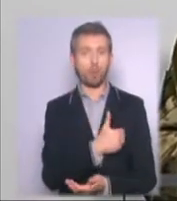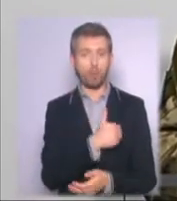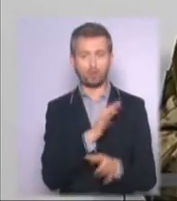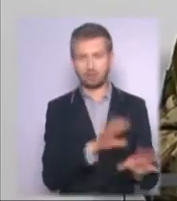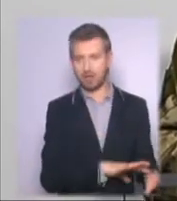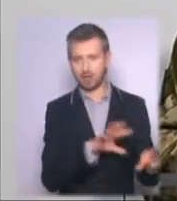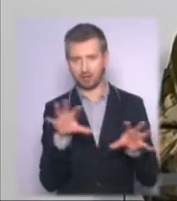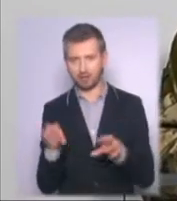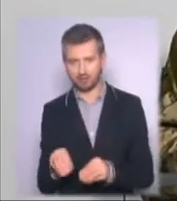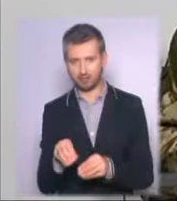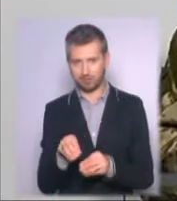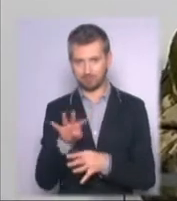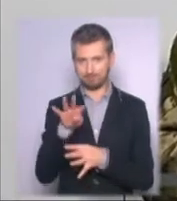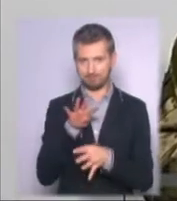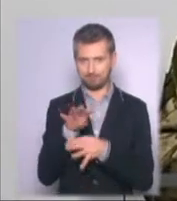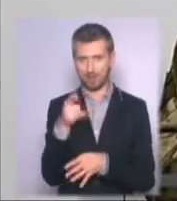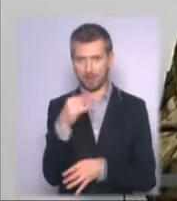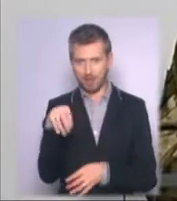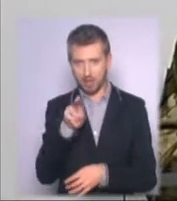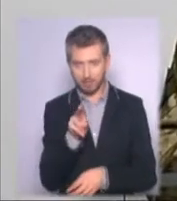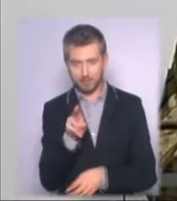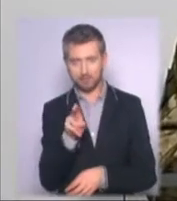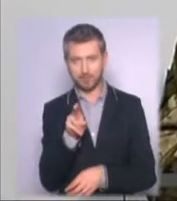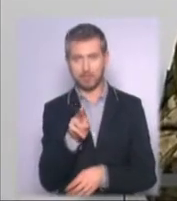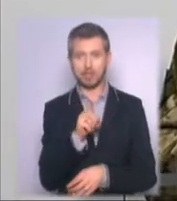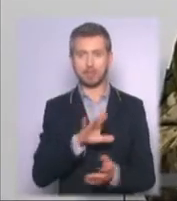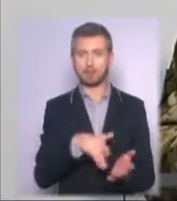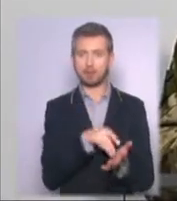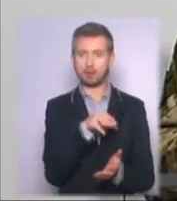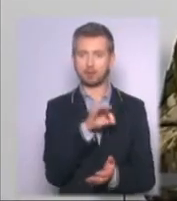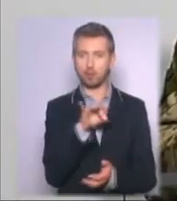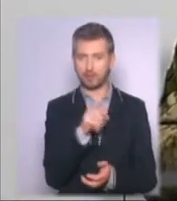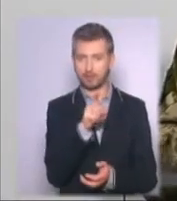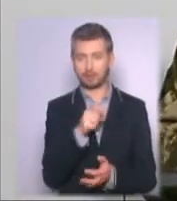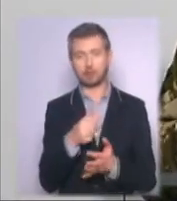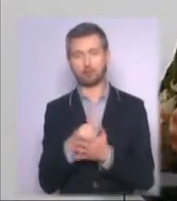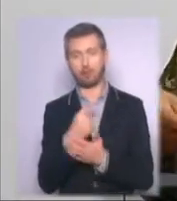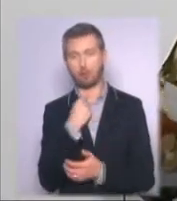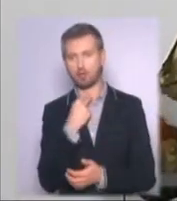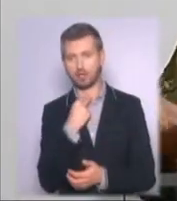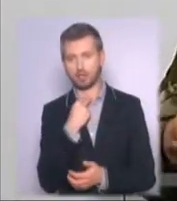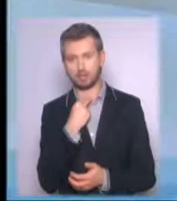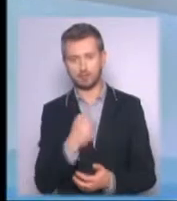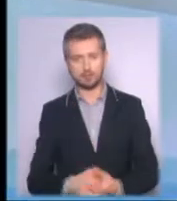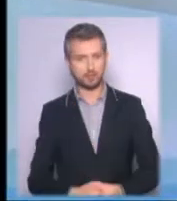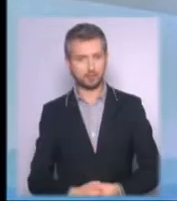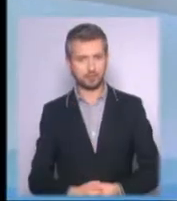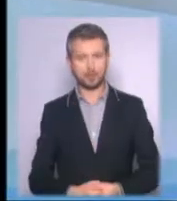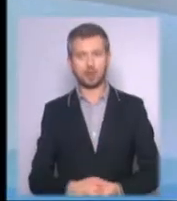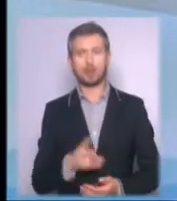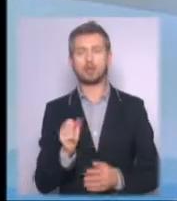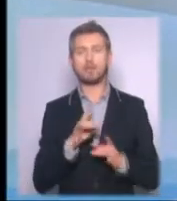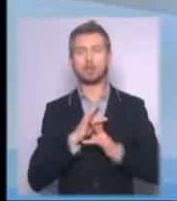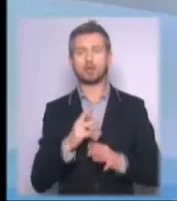реактивні установки залпового вогню «Град» з міста Торез до Горлівки. На Великдень